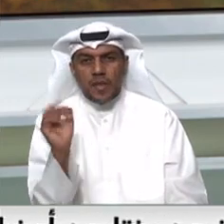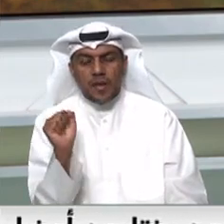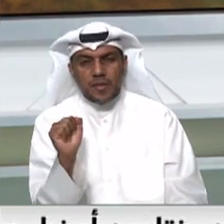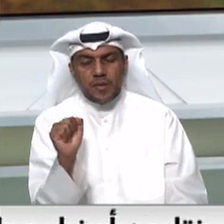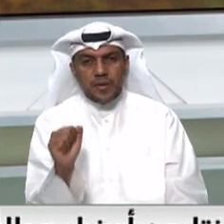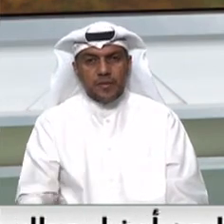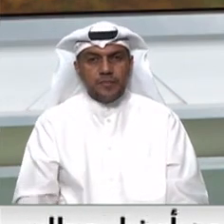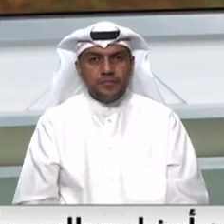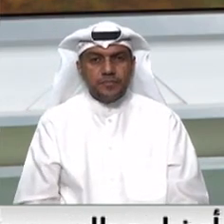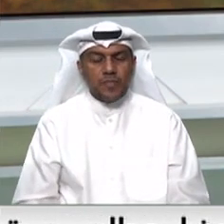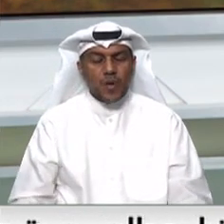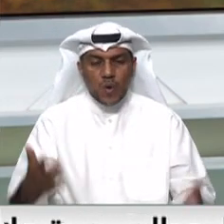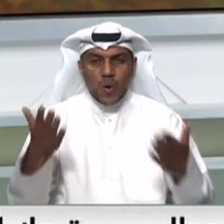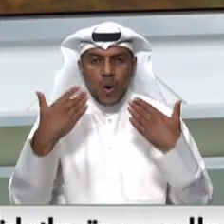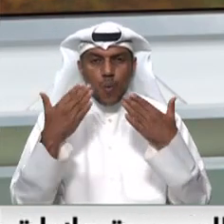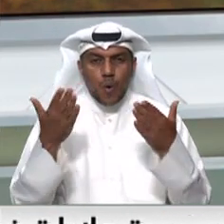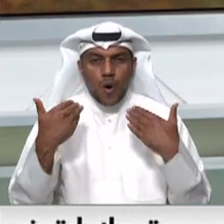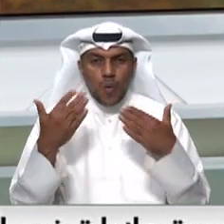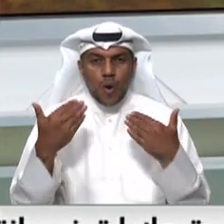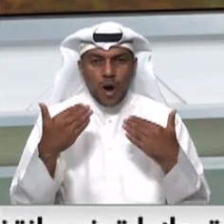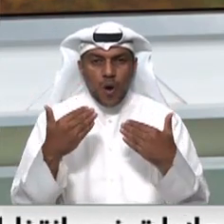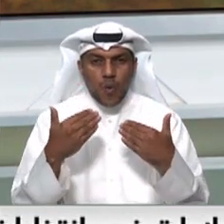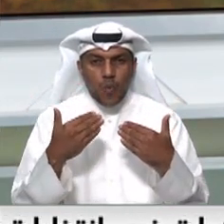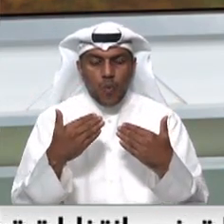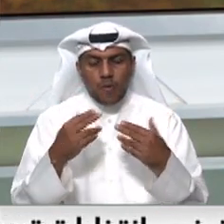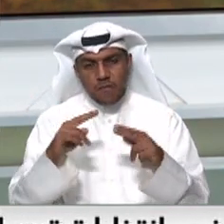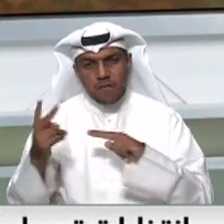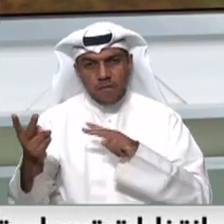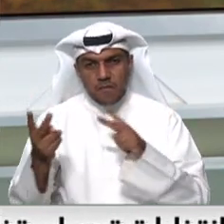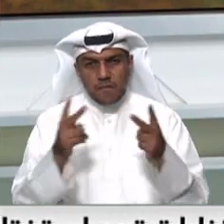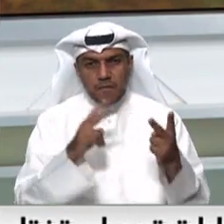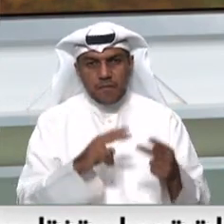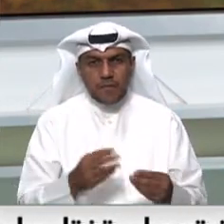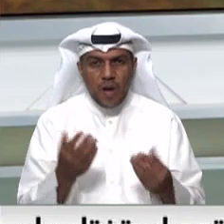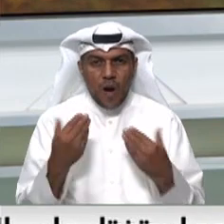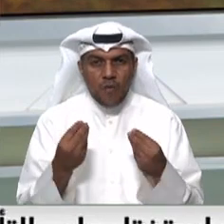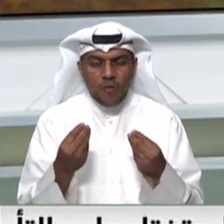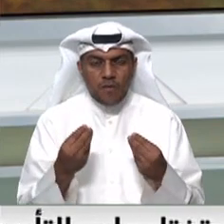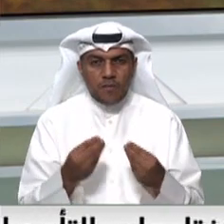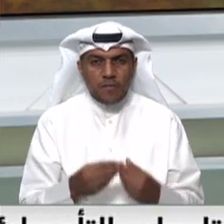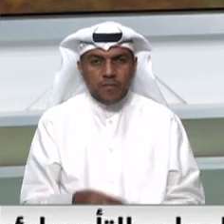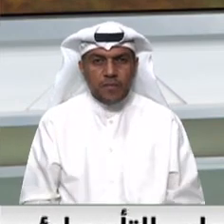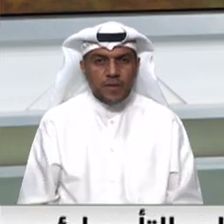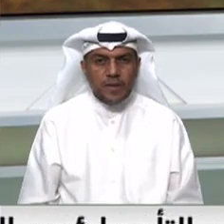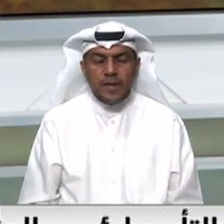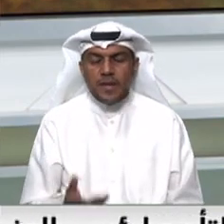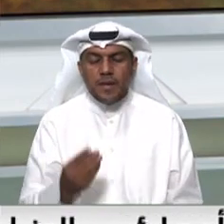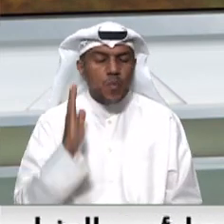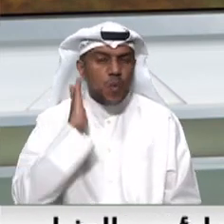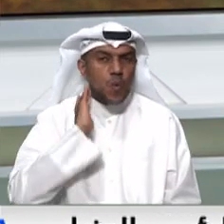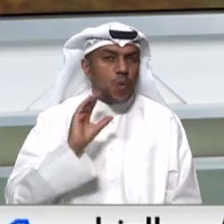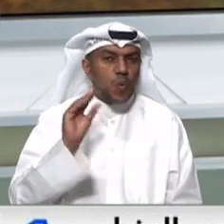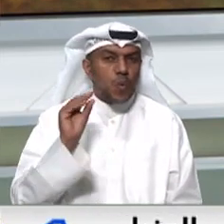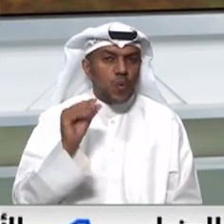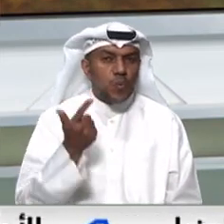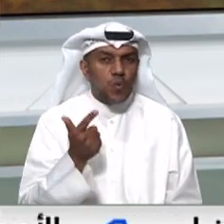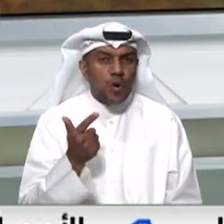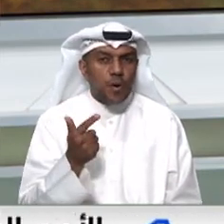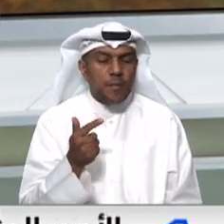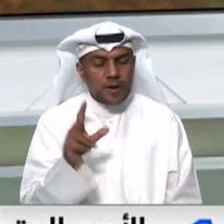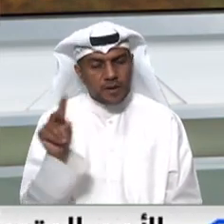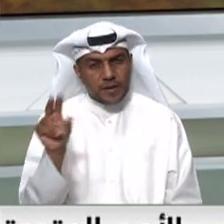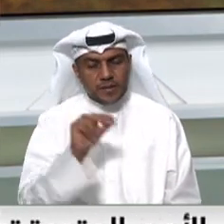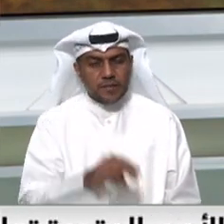مئوية. الرياح بشكل عام راح تكون رياح متقلبة الاتجاه خفيفة السرعة مع ارتفاع نسبة الرطوبة على المناطق الساحلية